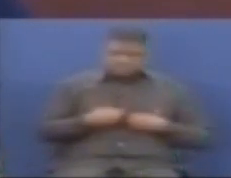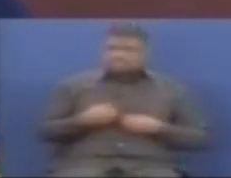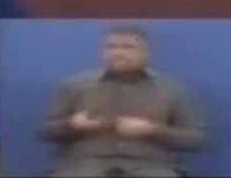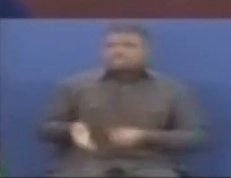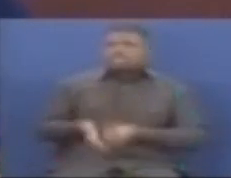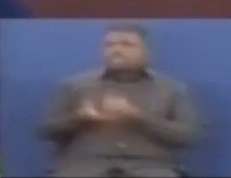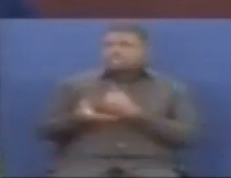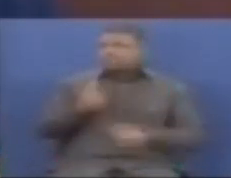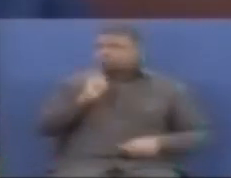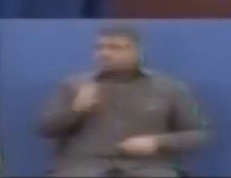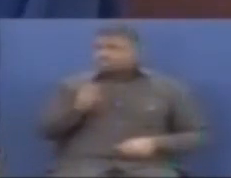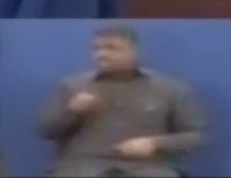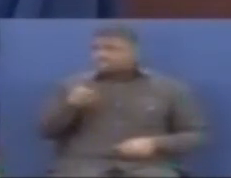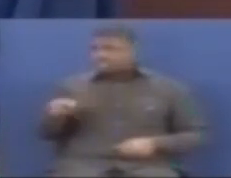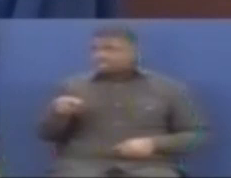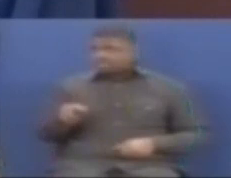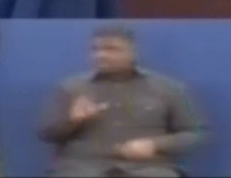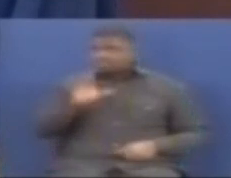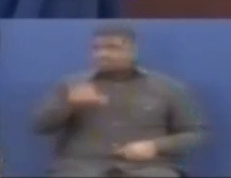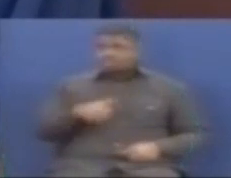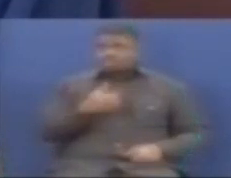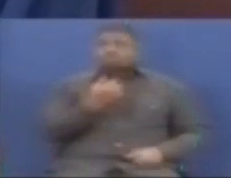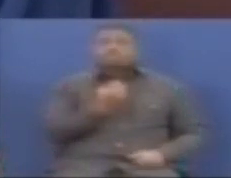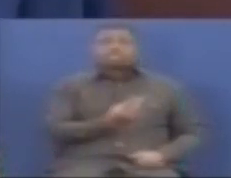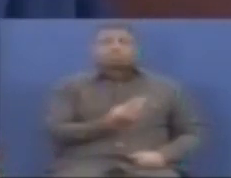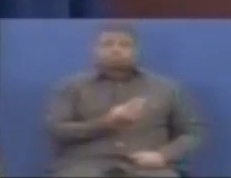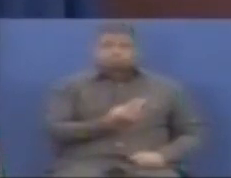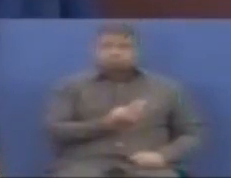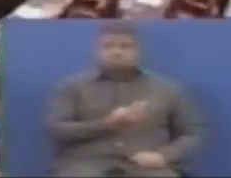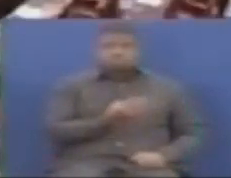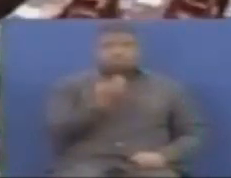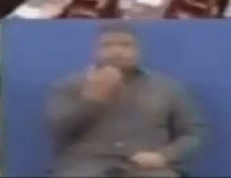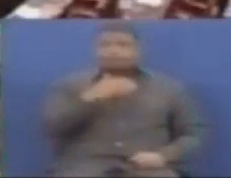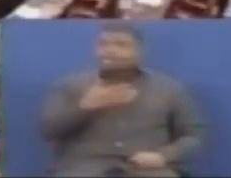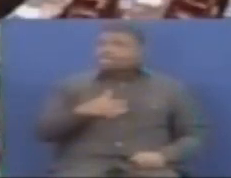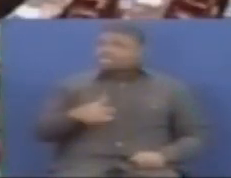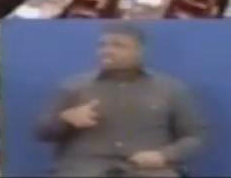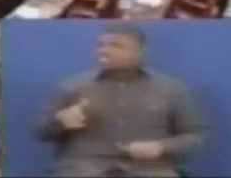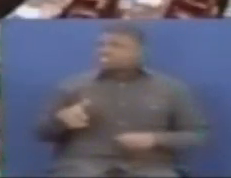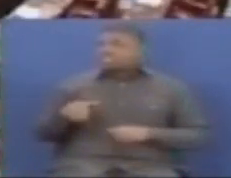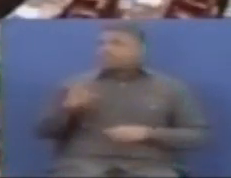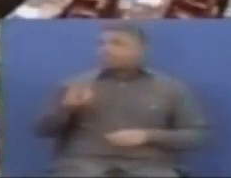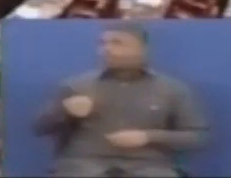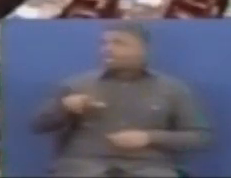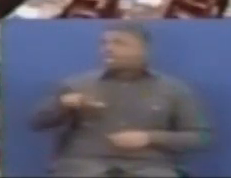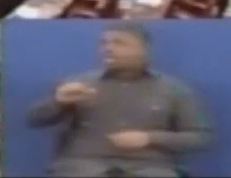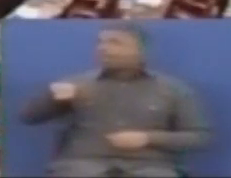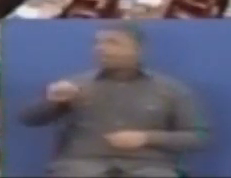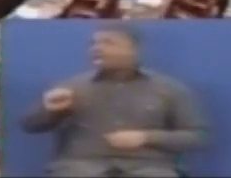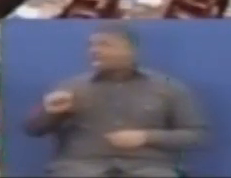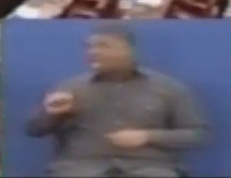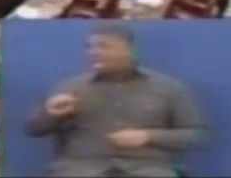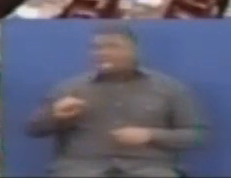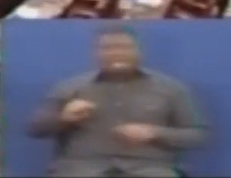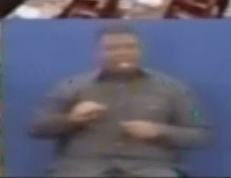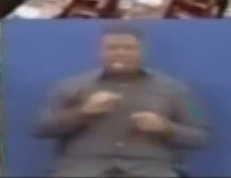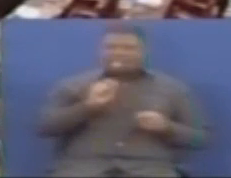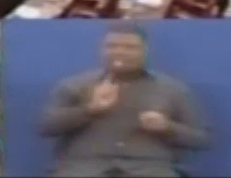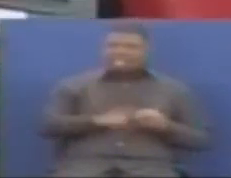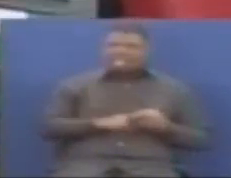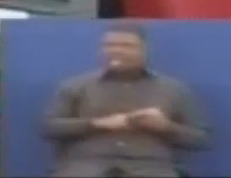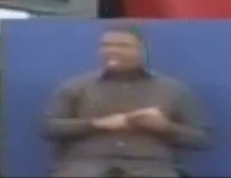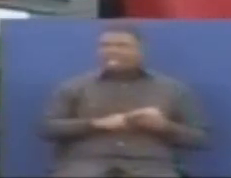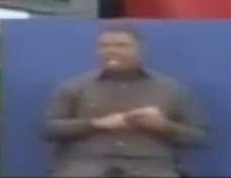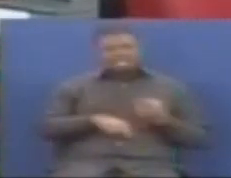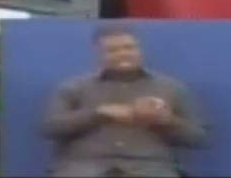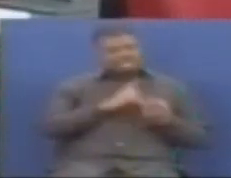Naibu Spika, kwa miaka mitatu maji ya Malama, manake Masakta,